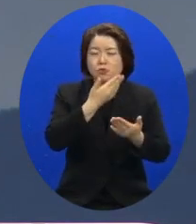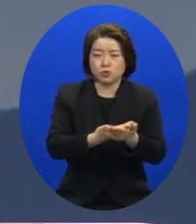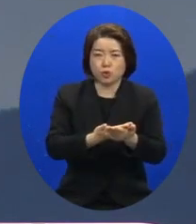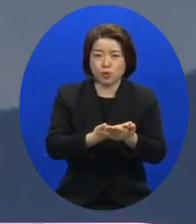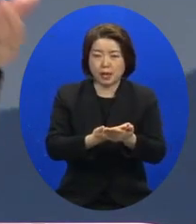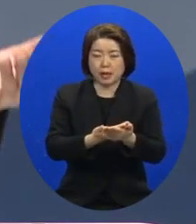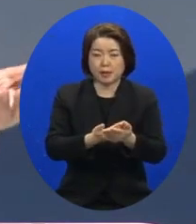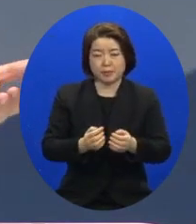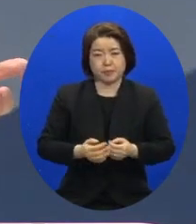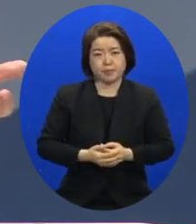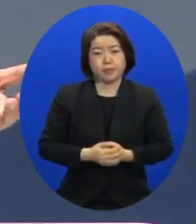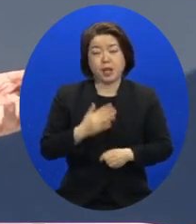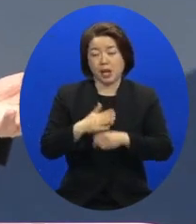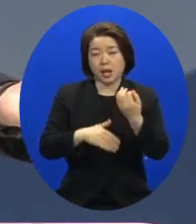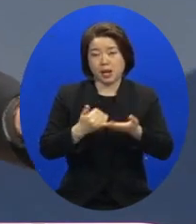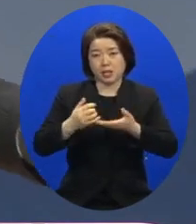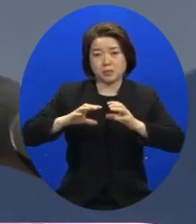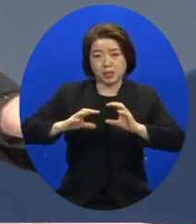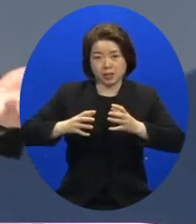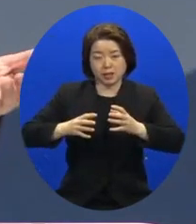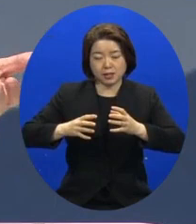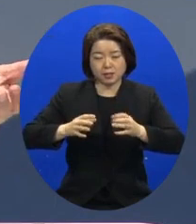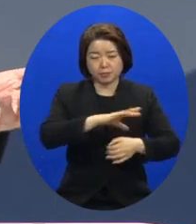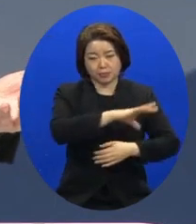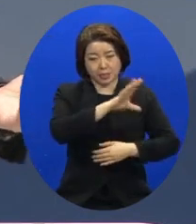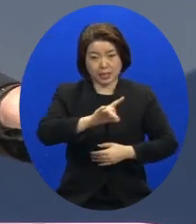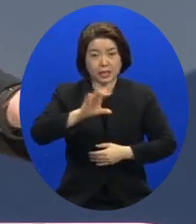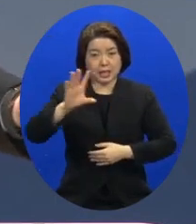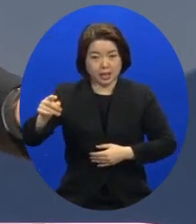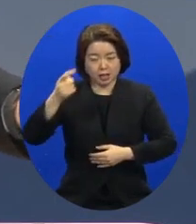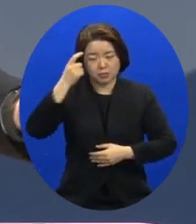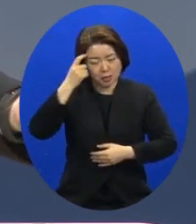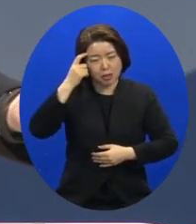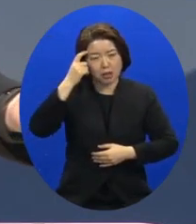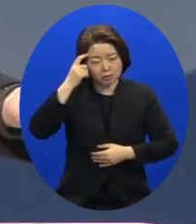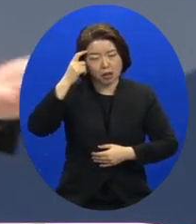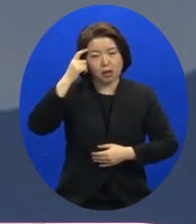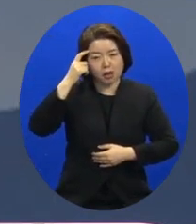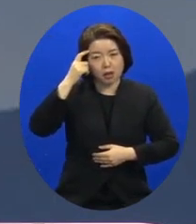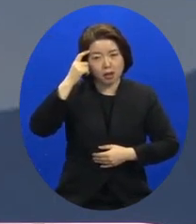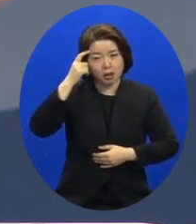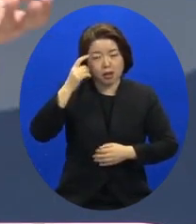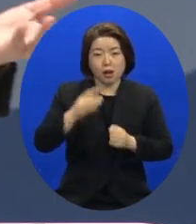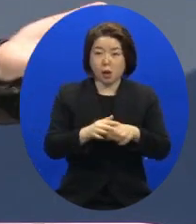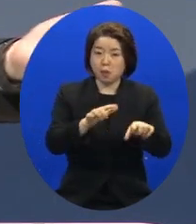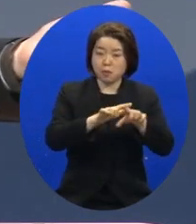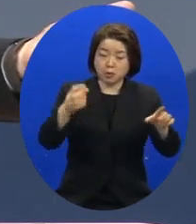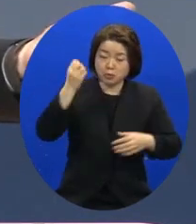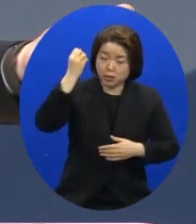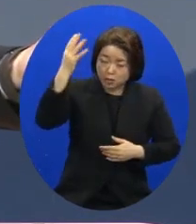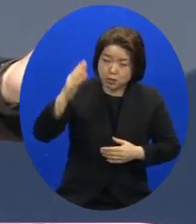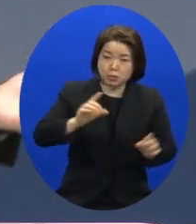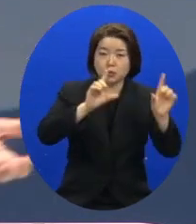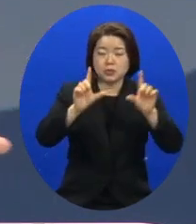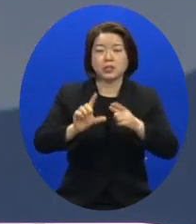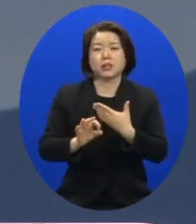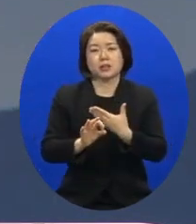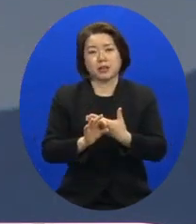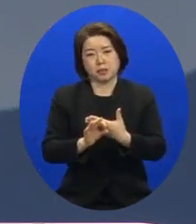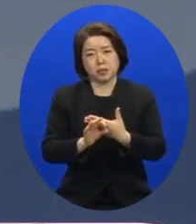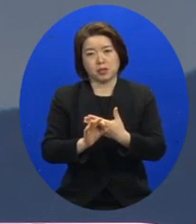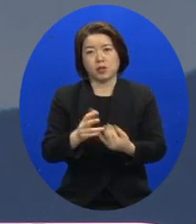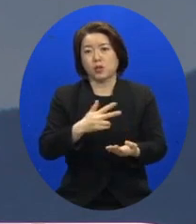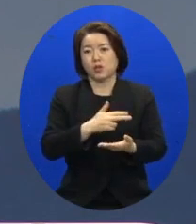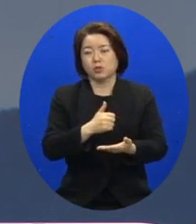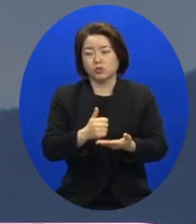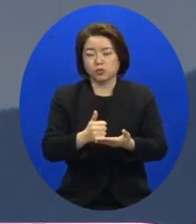거니까. 하나님의 나라, 이따금씩 생각만 날 정도지 평소에는 잊어버리고 산다면